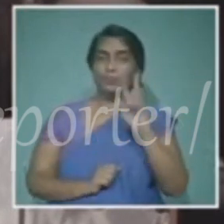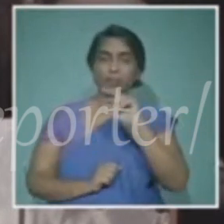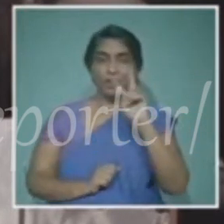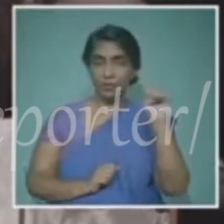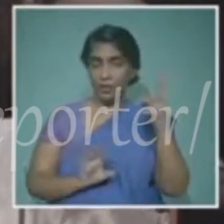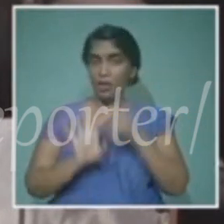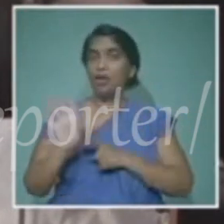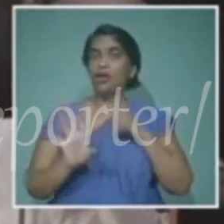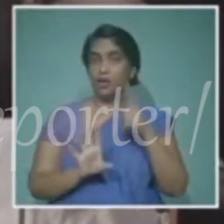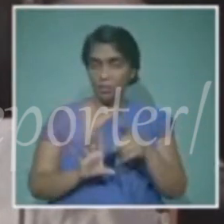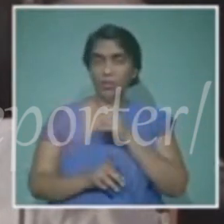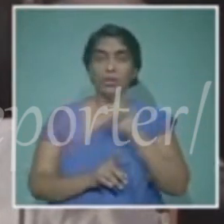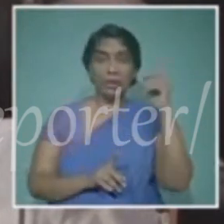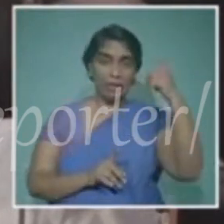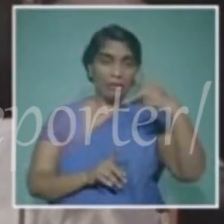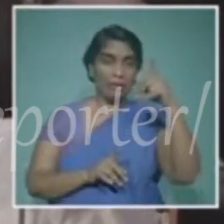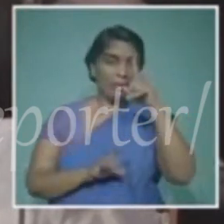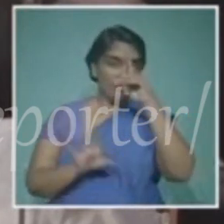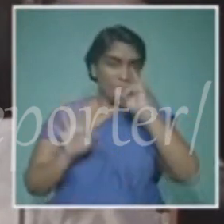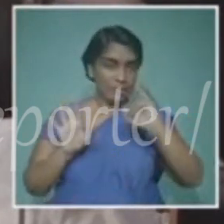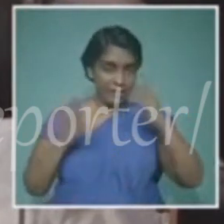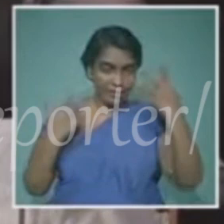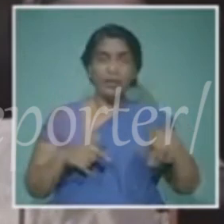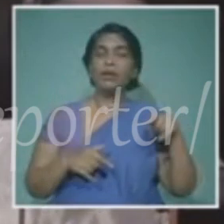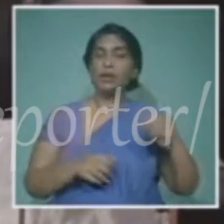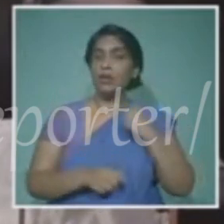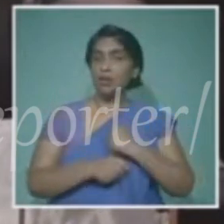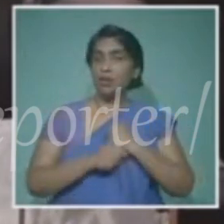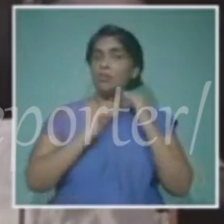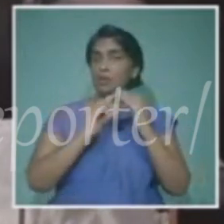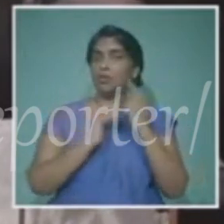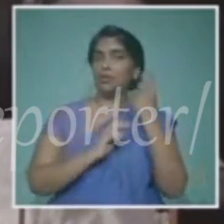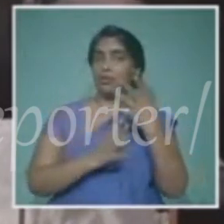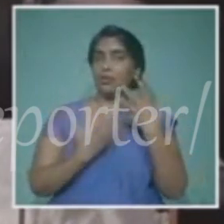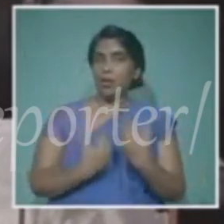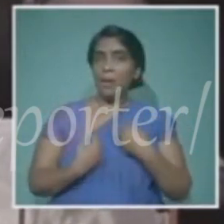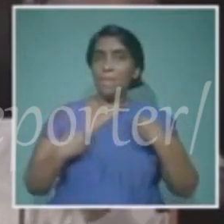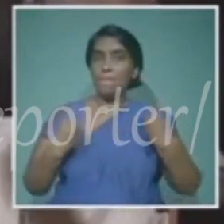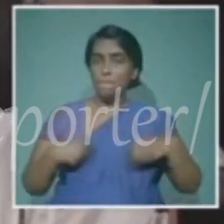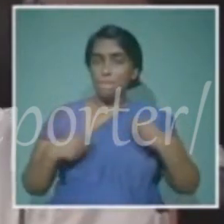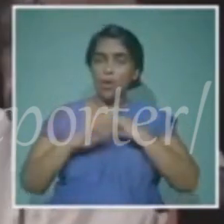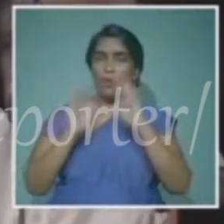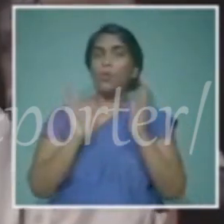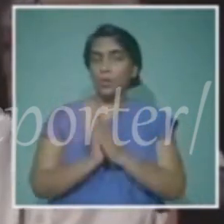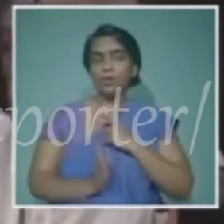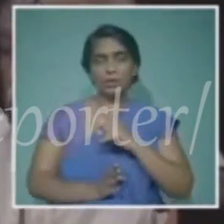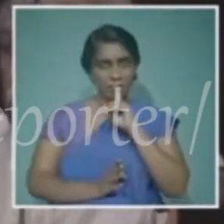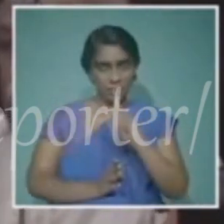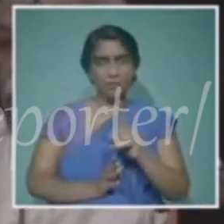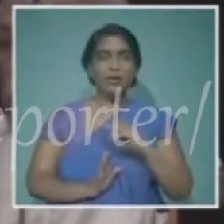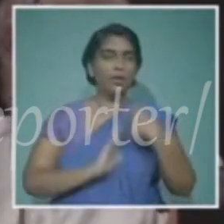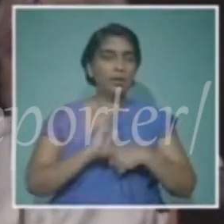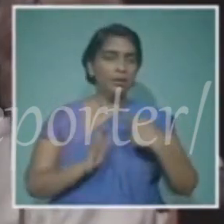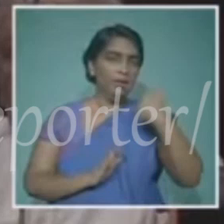2022 අවුරුද්දේ දෙවනි කාර්තුව අවසන් වෙද්දී රාජ්‍ය ආයතන කීපයක් ලබා ඇති පාඩුව එකතුව මම සඳහන් කරන්න.